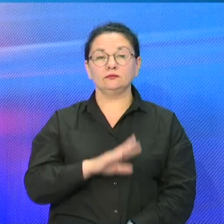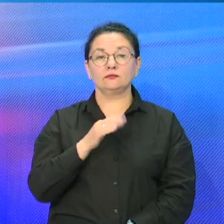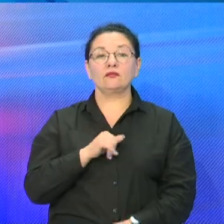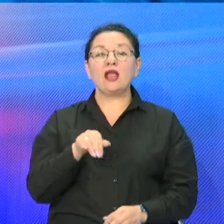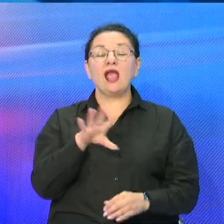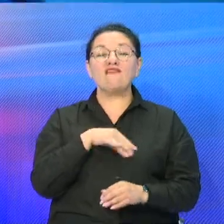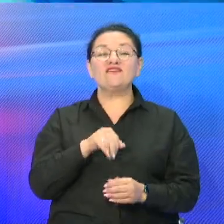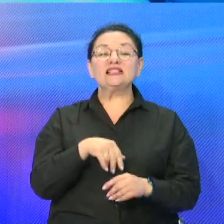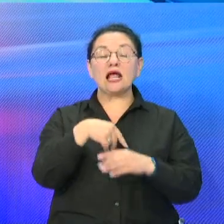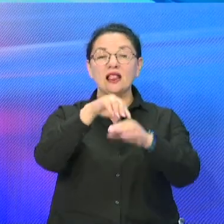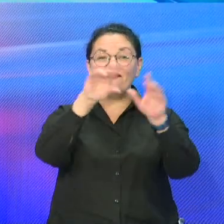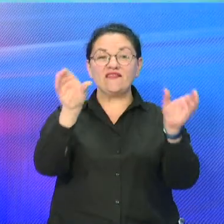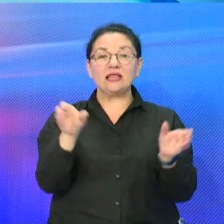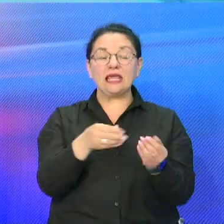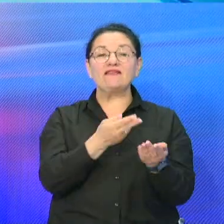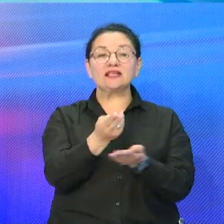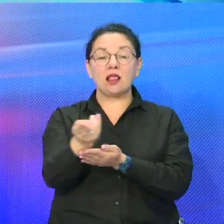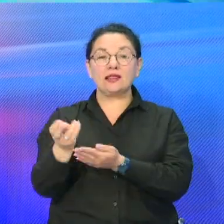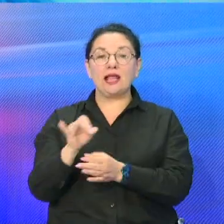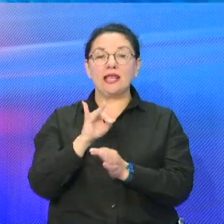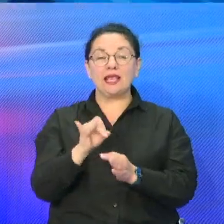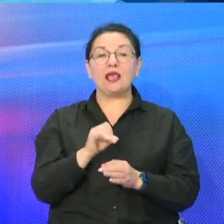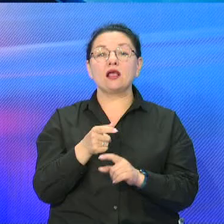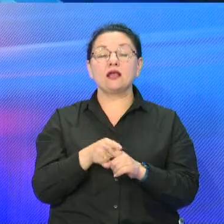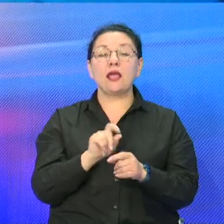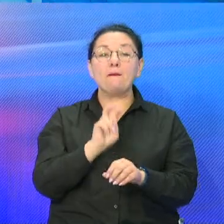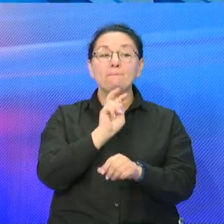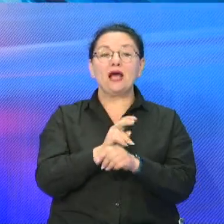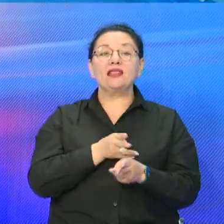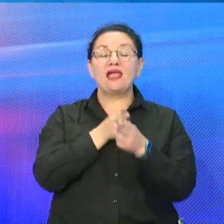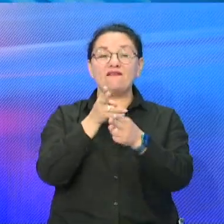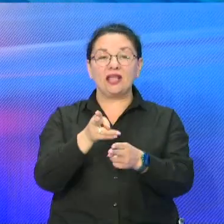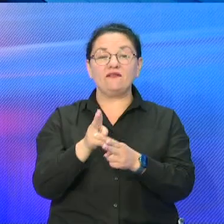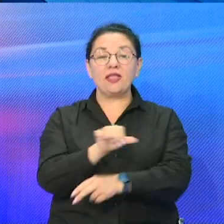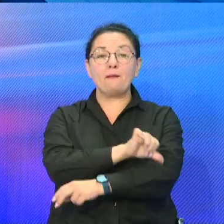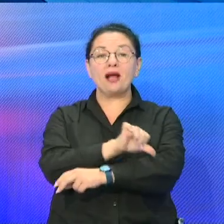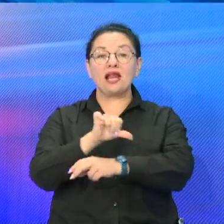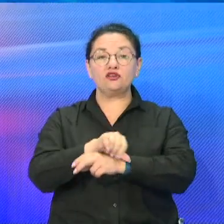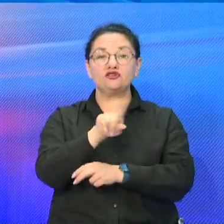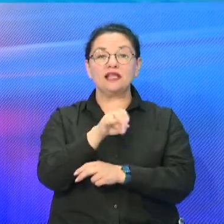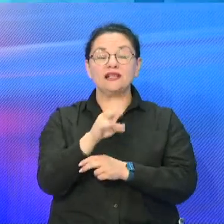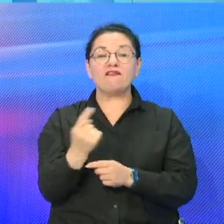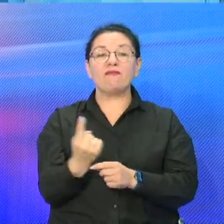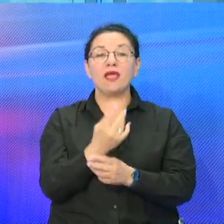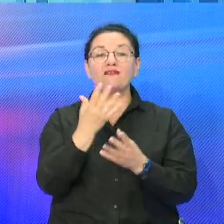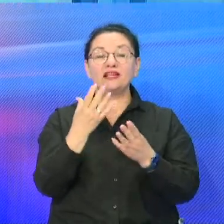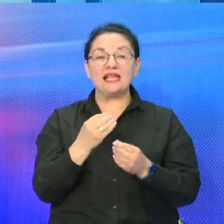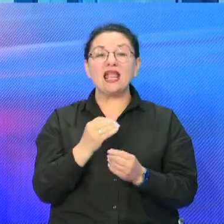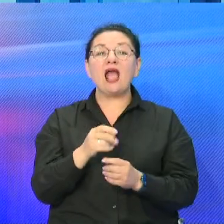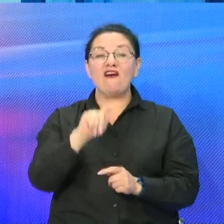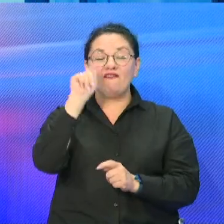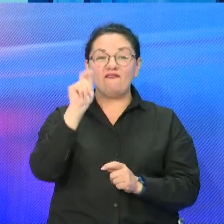У складания вянков и кветок до войсковых мемориалов, наведывание пограничных застав, где у первых годин Великой Отечественной войны солдаты и